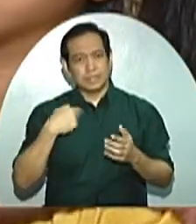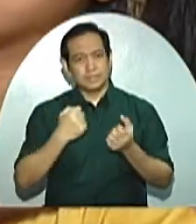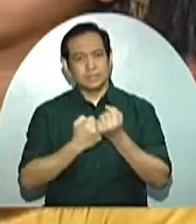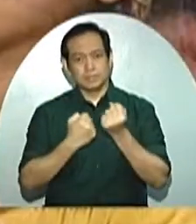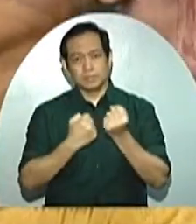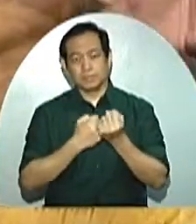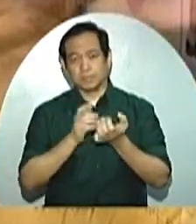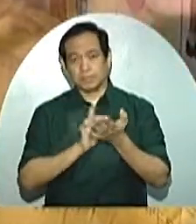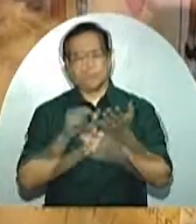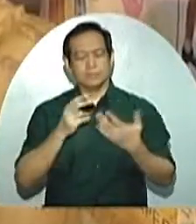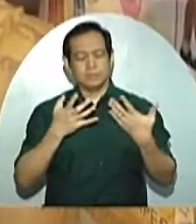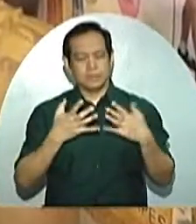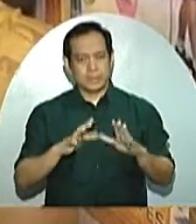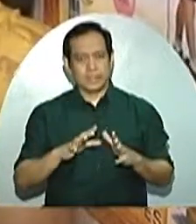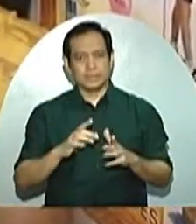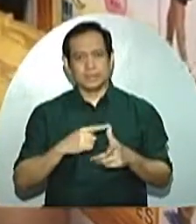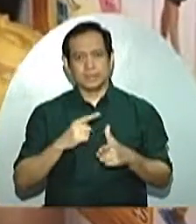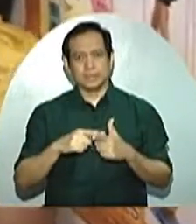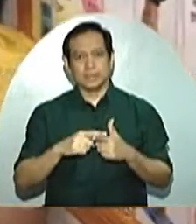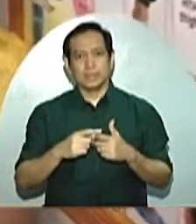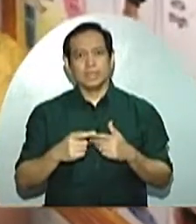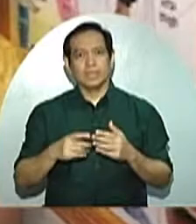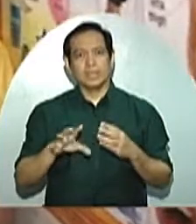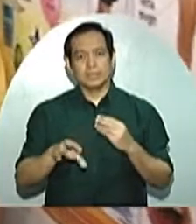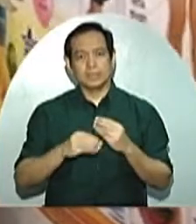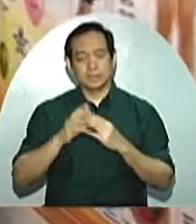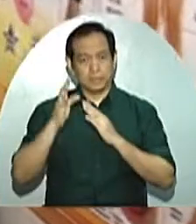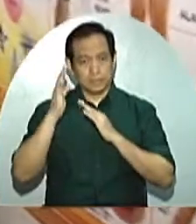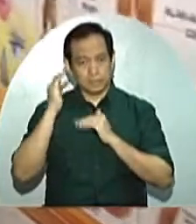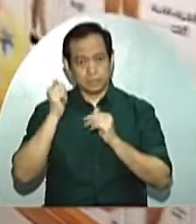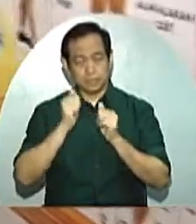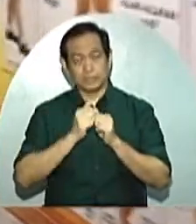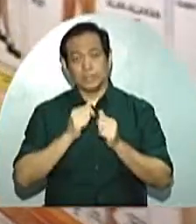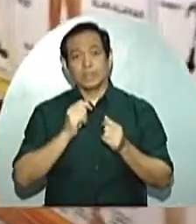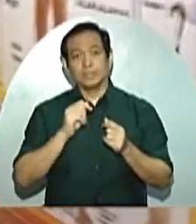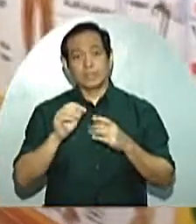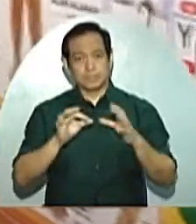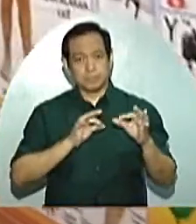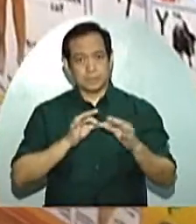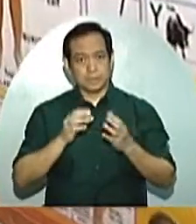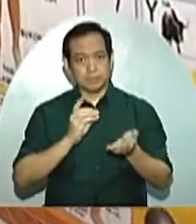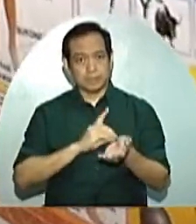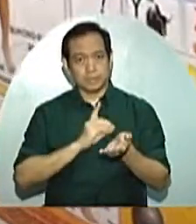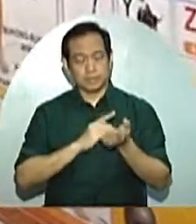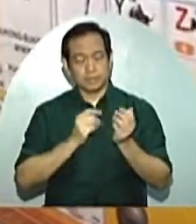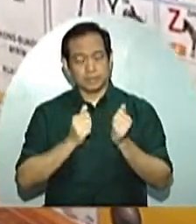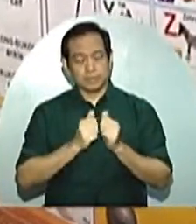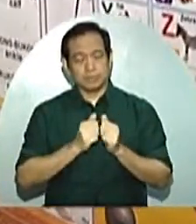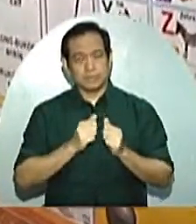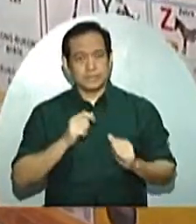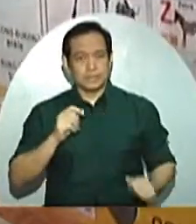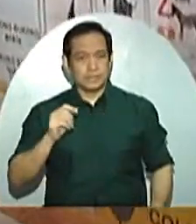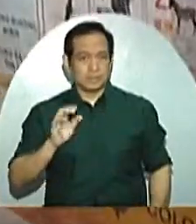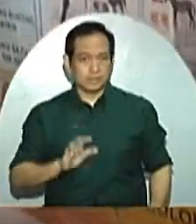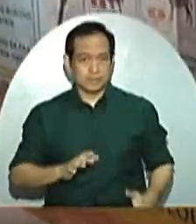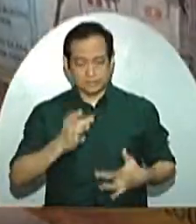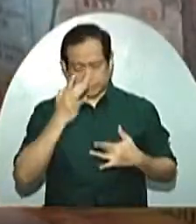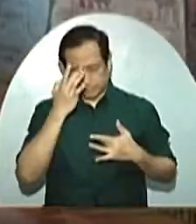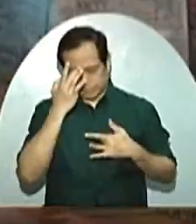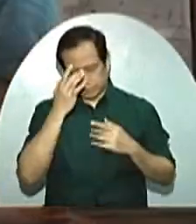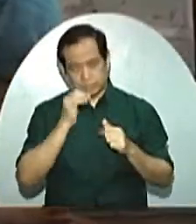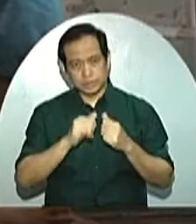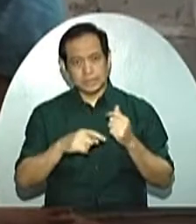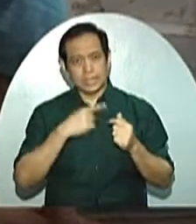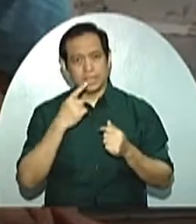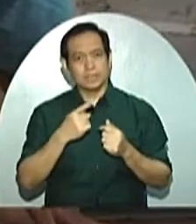ipagamot yung anak ko. Nagkaroon ng pag-asa si Mercy dahil sa paliwanag ng doktor sa sakit ni Kian. At tulad